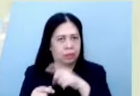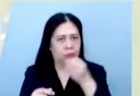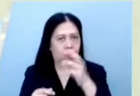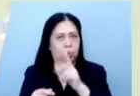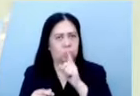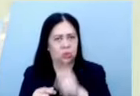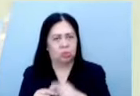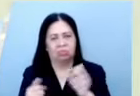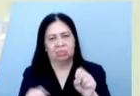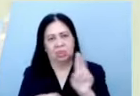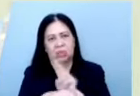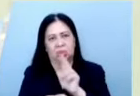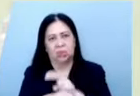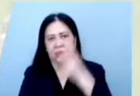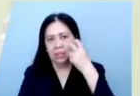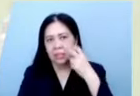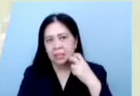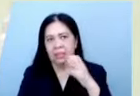sa crime. Pati